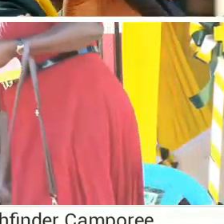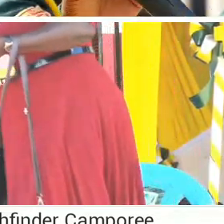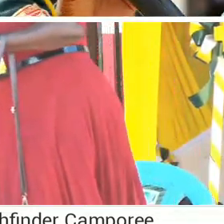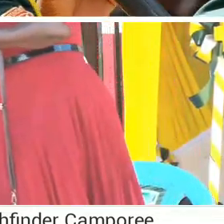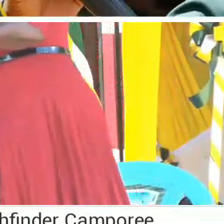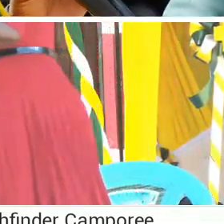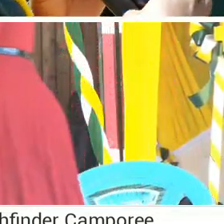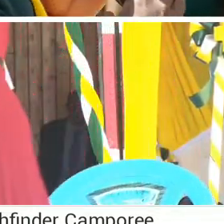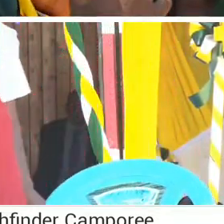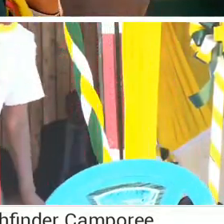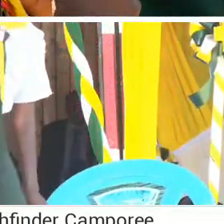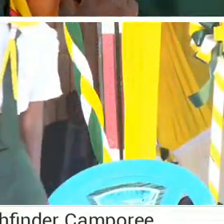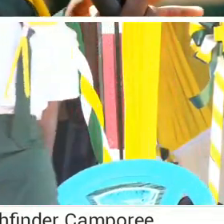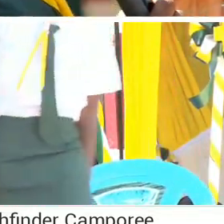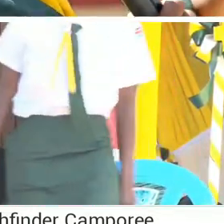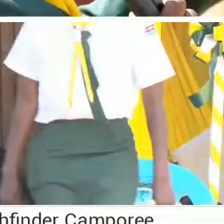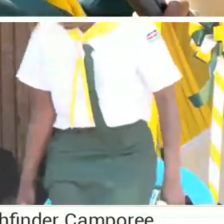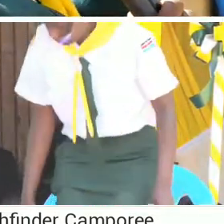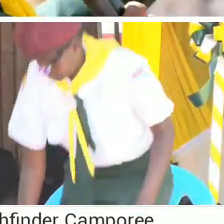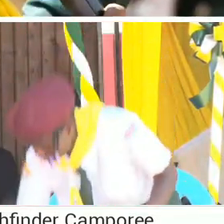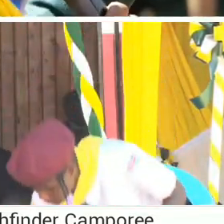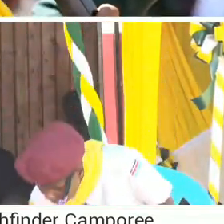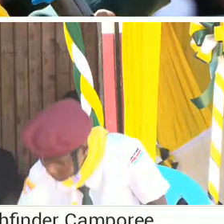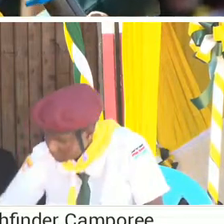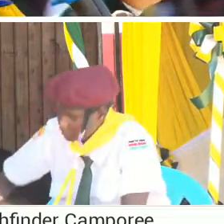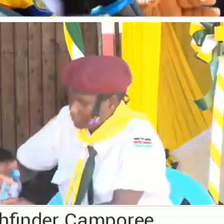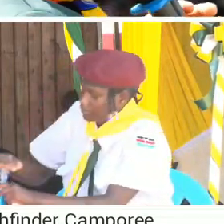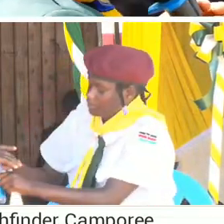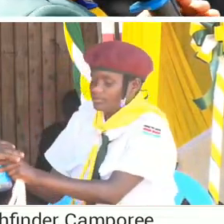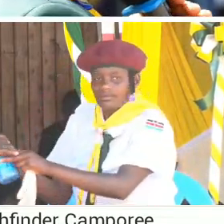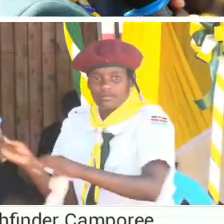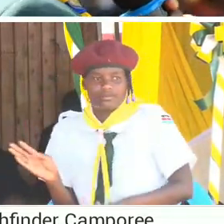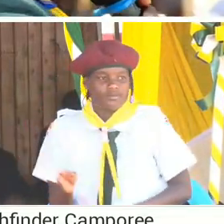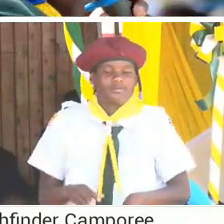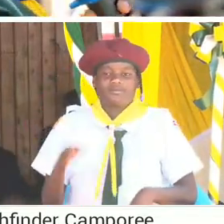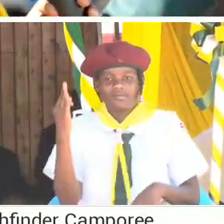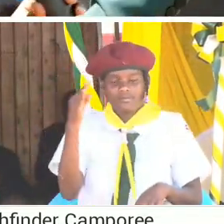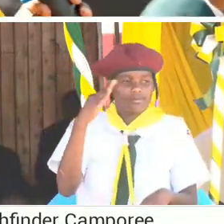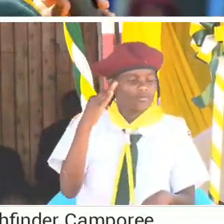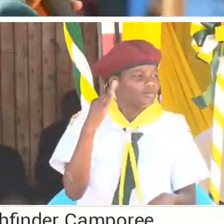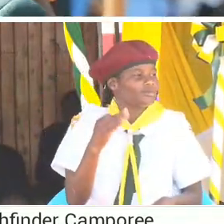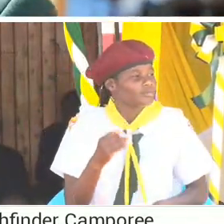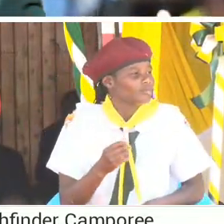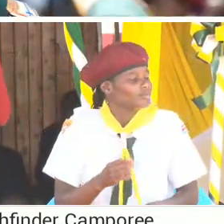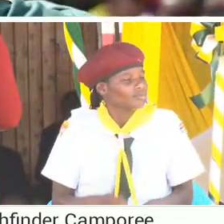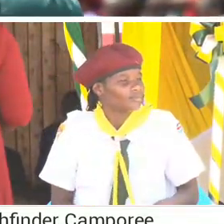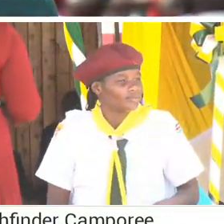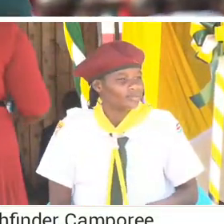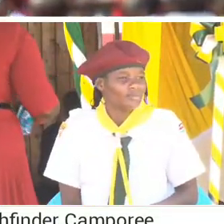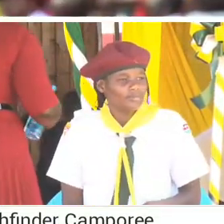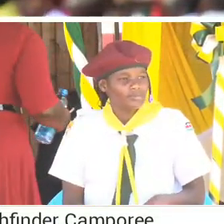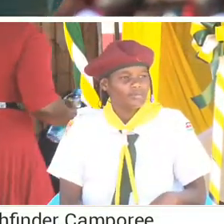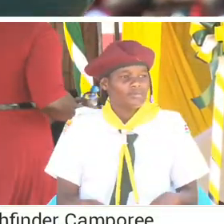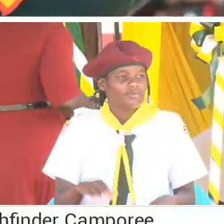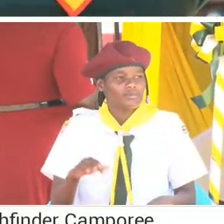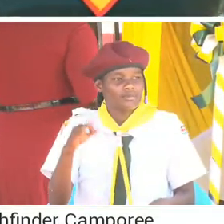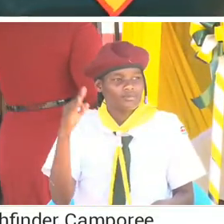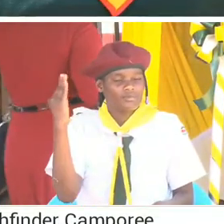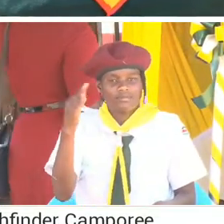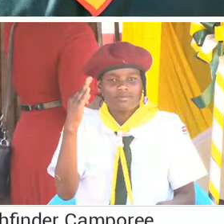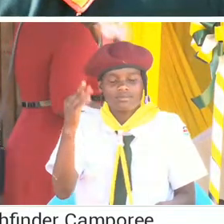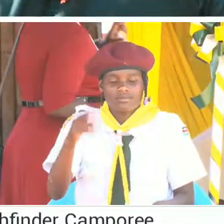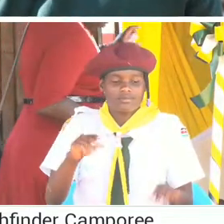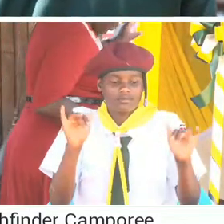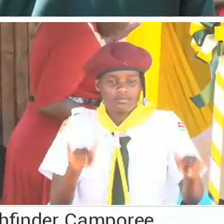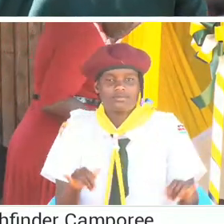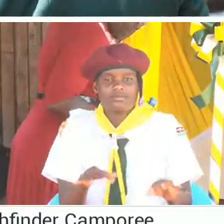katikati ya mbingu. Mwenye injili ya huyo milele. Huyo amebeba injili ya milele. Awahubiri hao wakao juu. Na huyo anawahubiri si anatuhubiri sisi tunaokaa juu